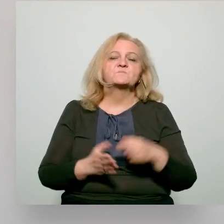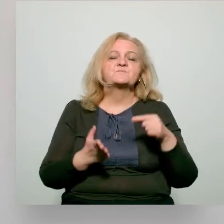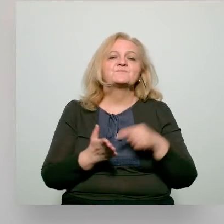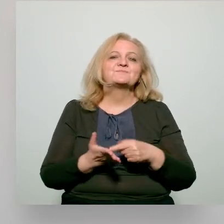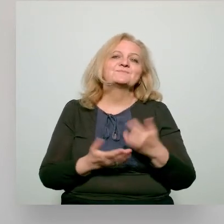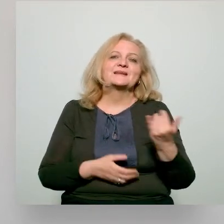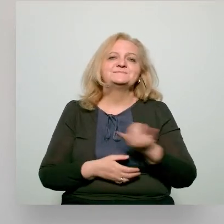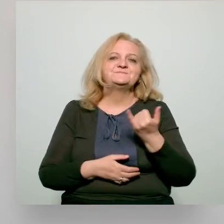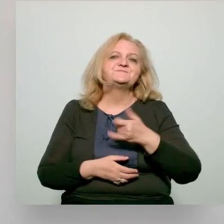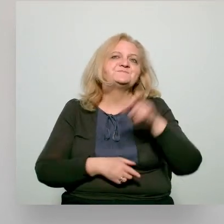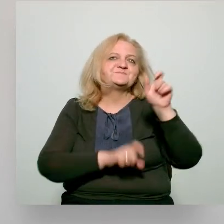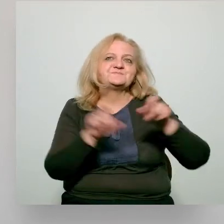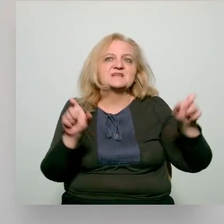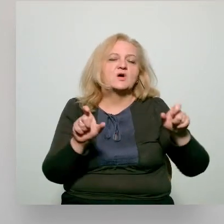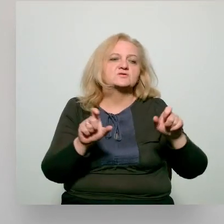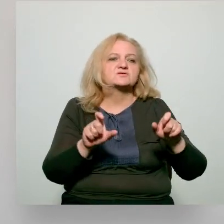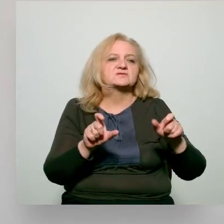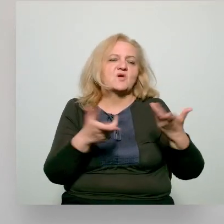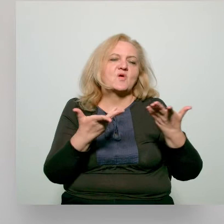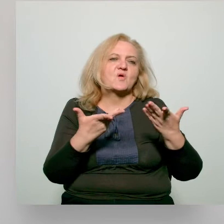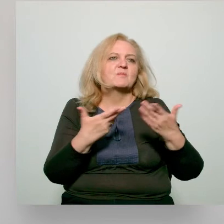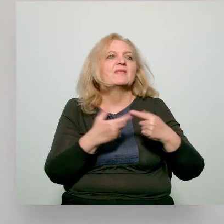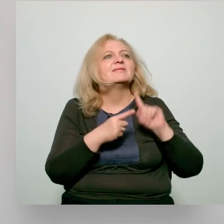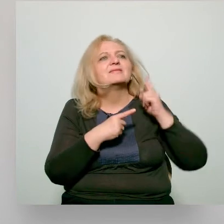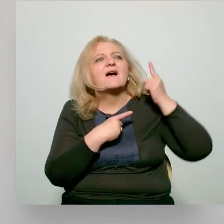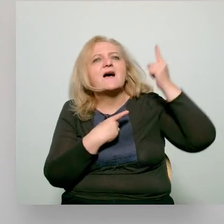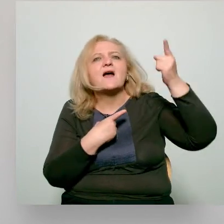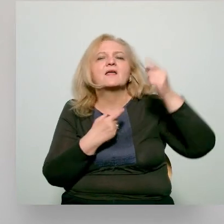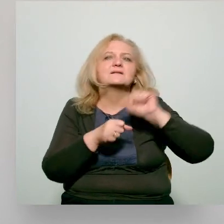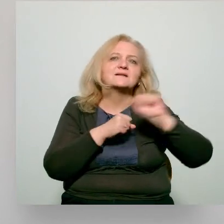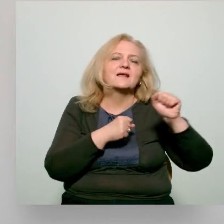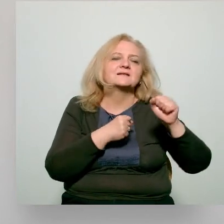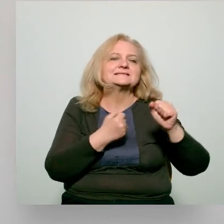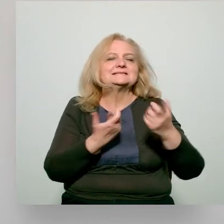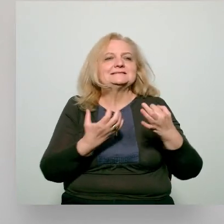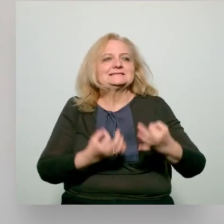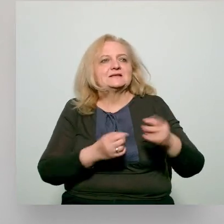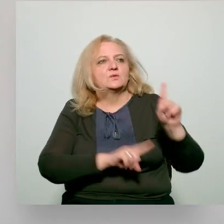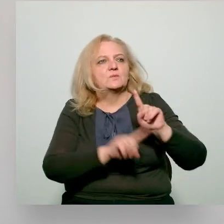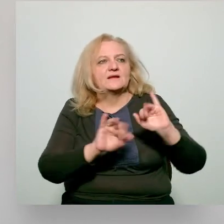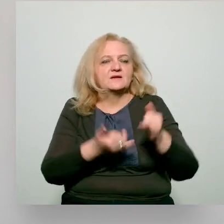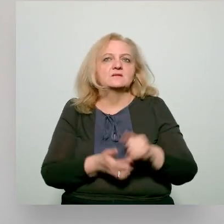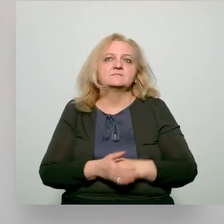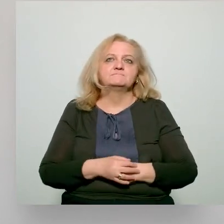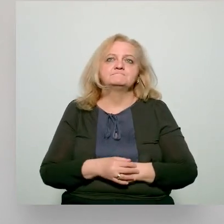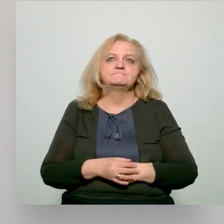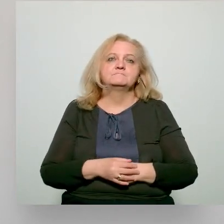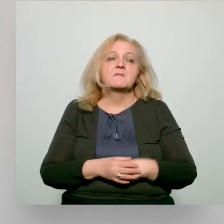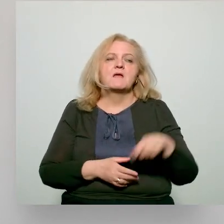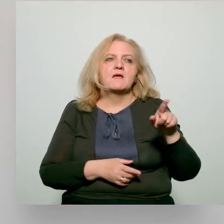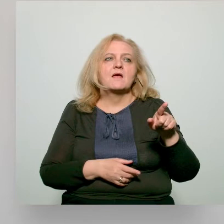osobom, które są daleko od nas, które są oddalone od nas. Takie osoby pomagają nam samym